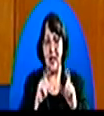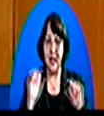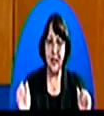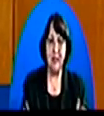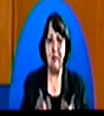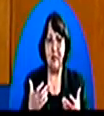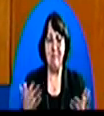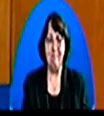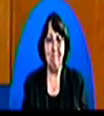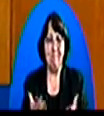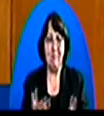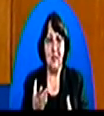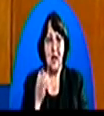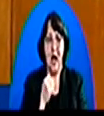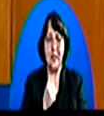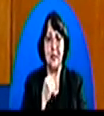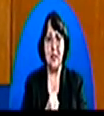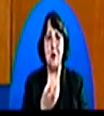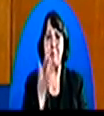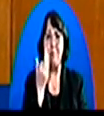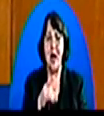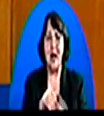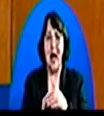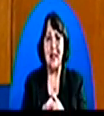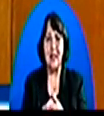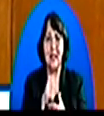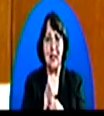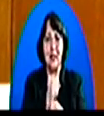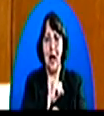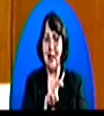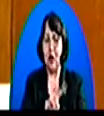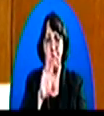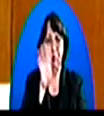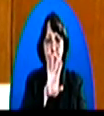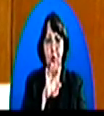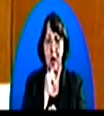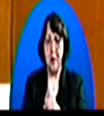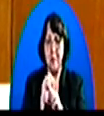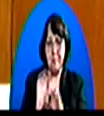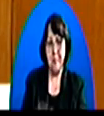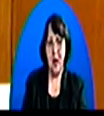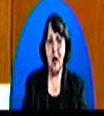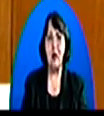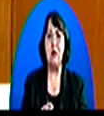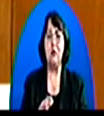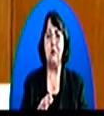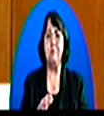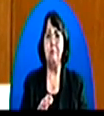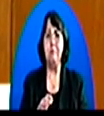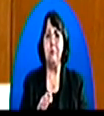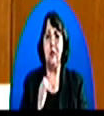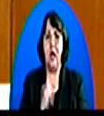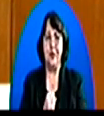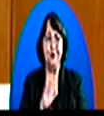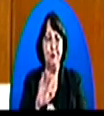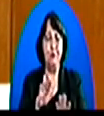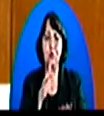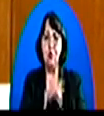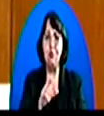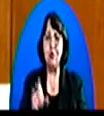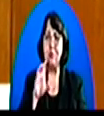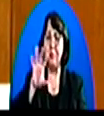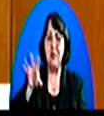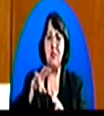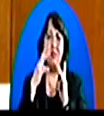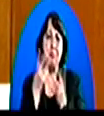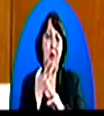эрчимжүүлэх, ажлын байрыг хадгалах, ажил олгогчдыг дэмжих, ажилтнуудынхаа нийгмийн хамгааллыг дордуулах, гоох